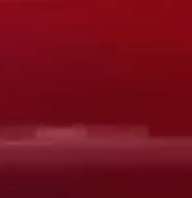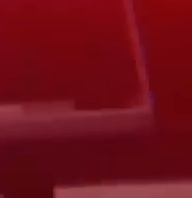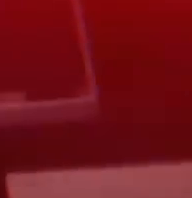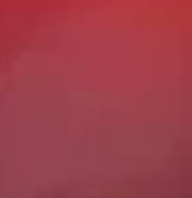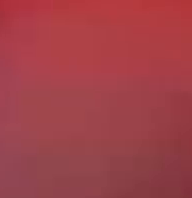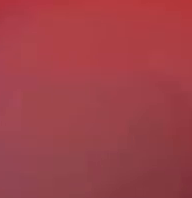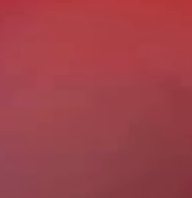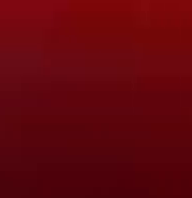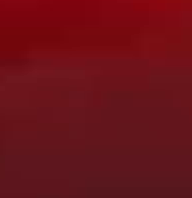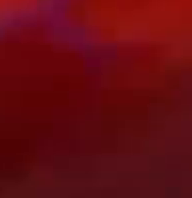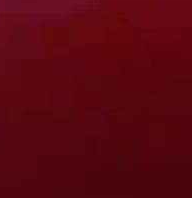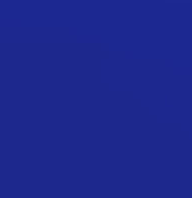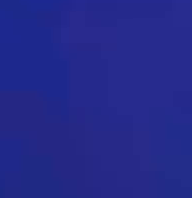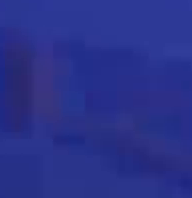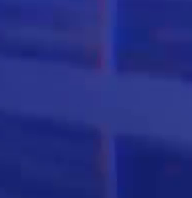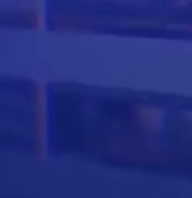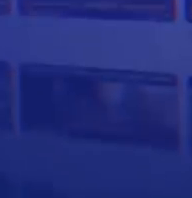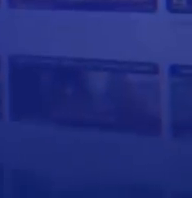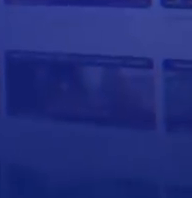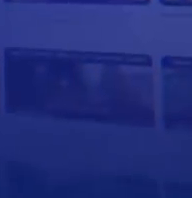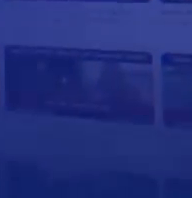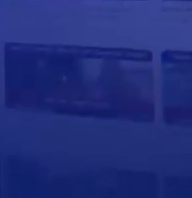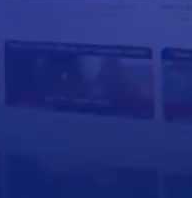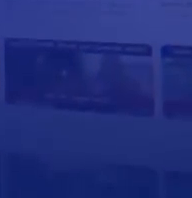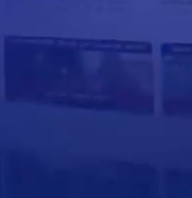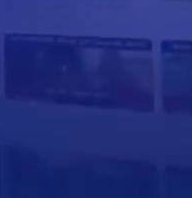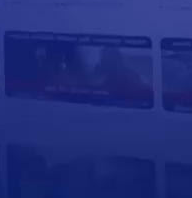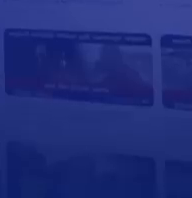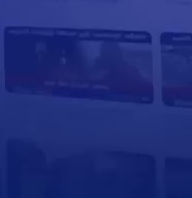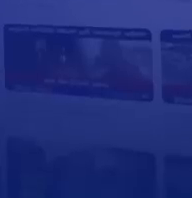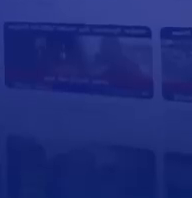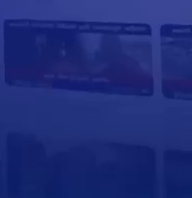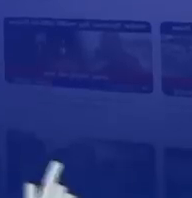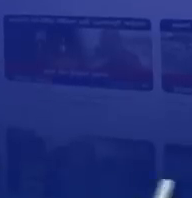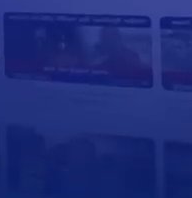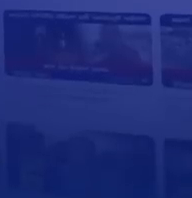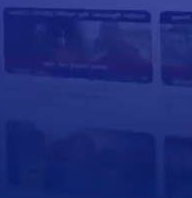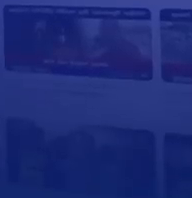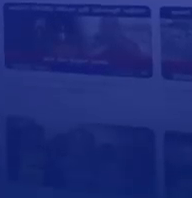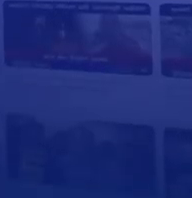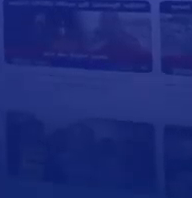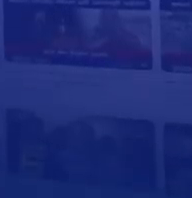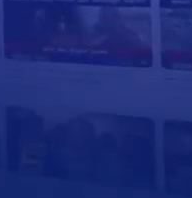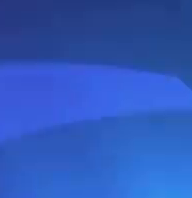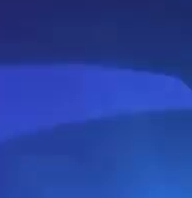රටේ ලෝකෙ සිදුවන උණුසුම් පුව දැනගන්න සියත නිවුස් YouTube channel එක අදම subscribe කරන්න.